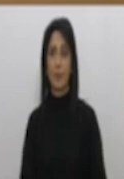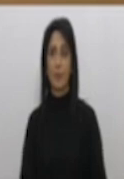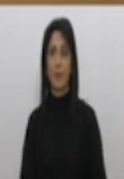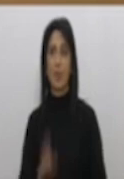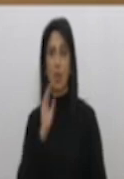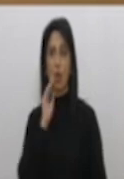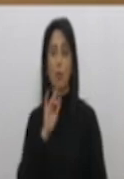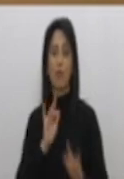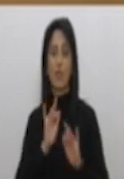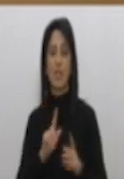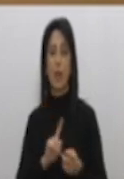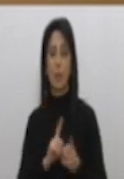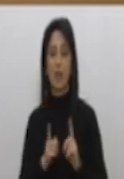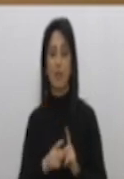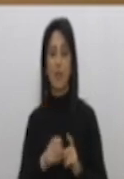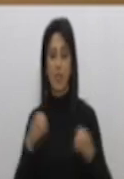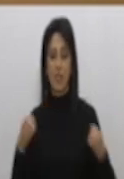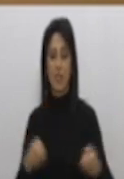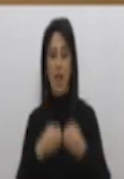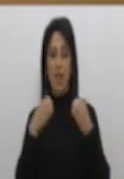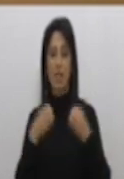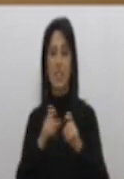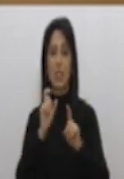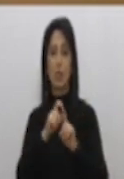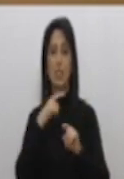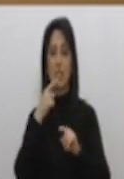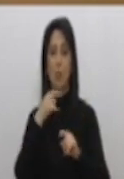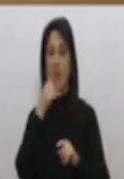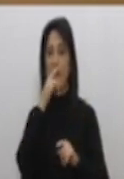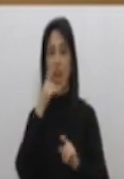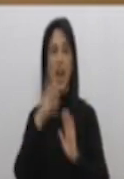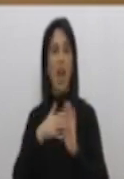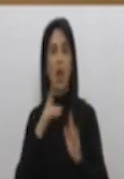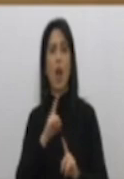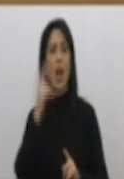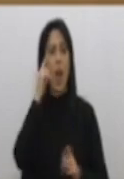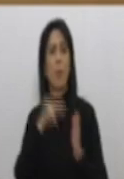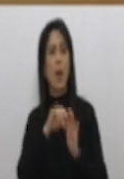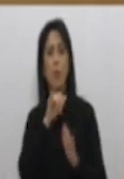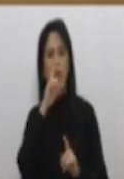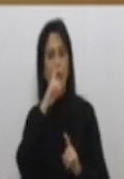როცა საქმის ნაცვლად სადღეგრძელოებით საუბრობ, რათა ვერავინ ვერ გაიგოს რა ჩაიფიქრე,